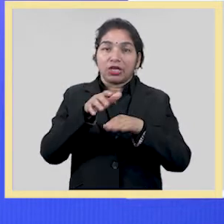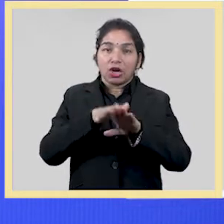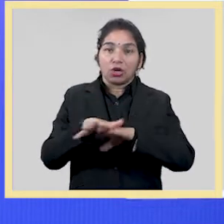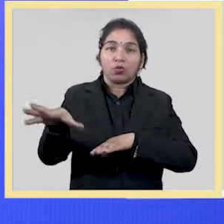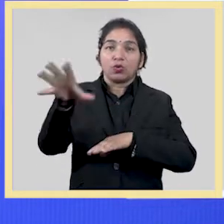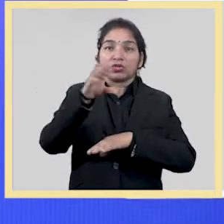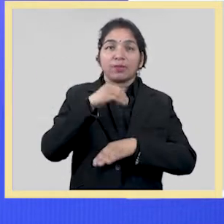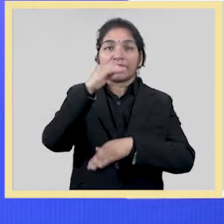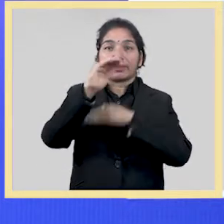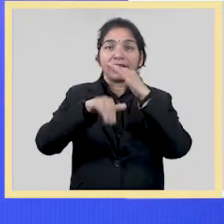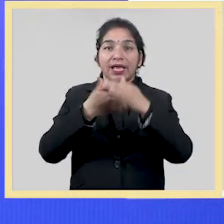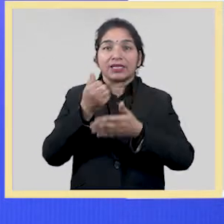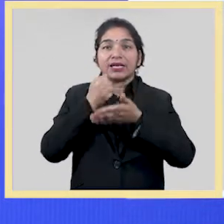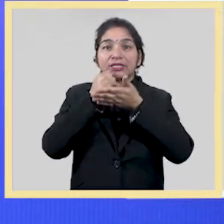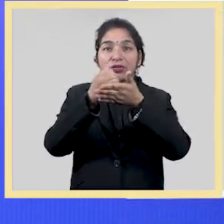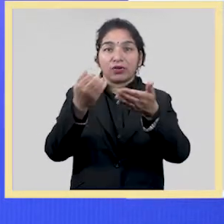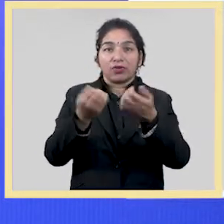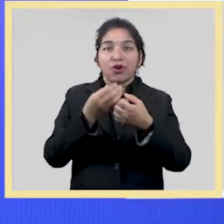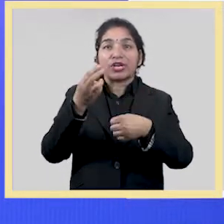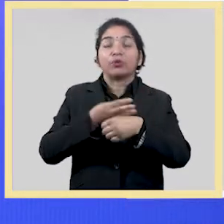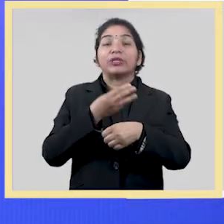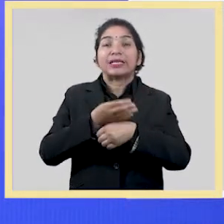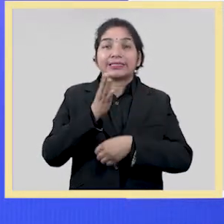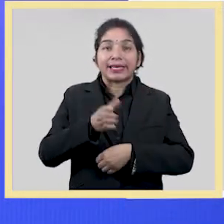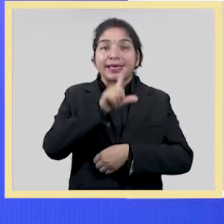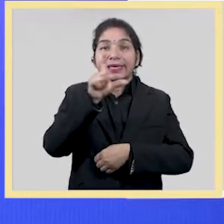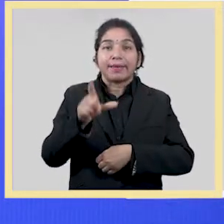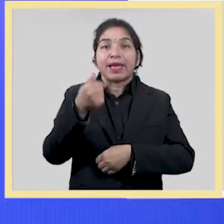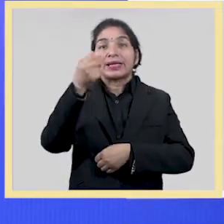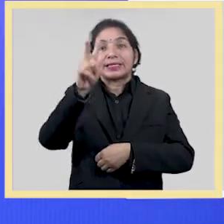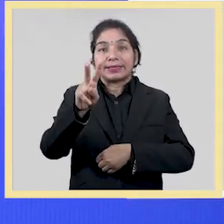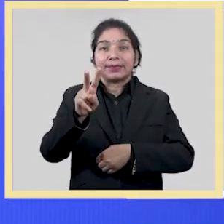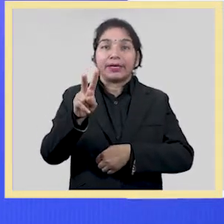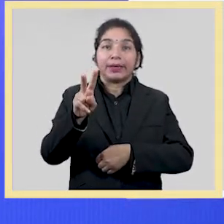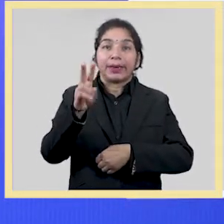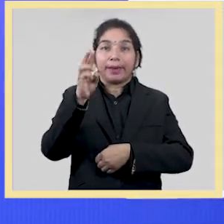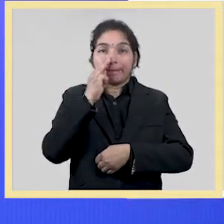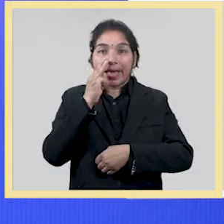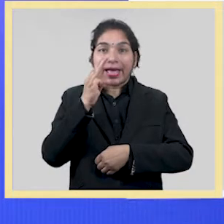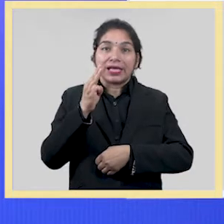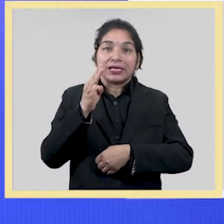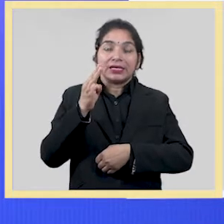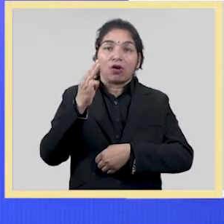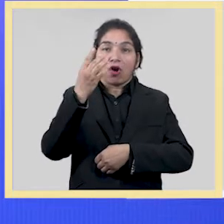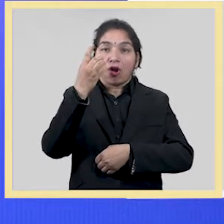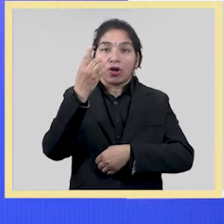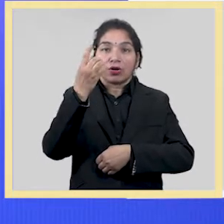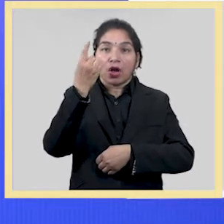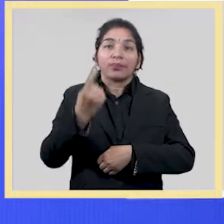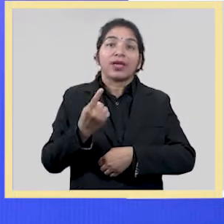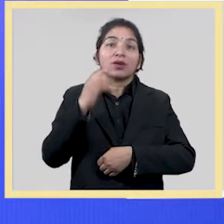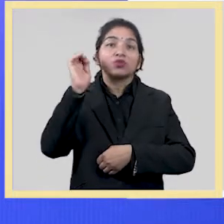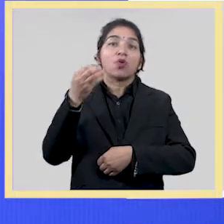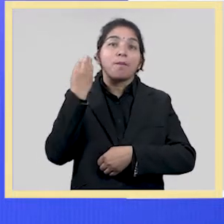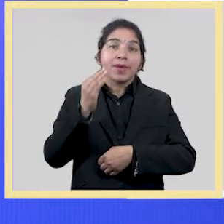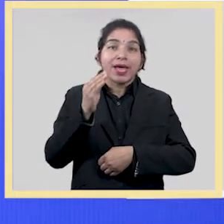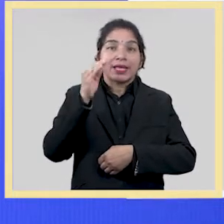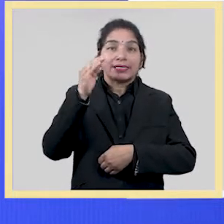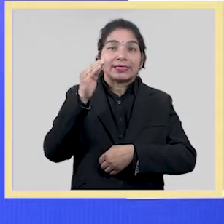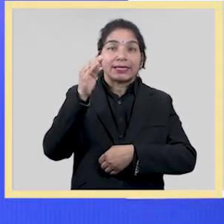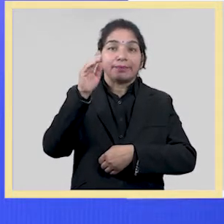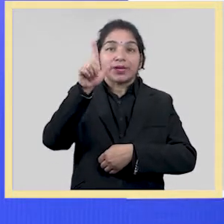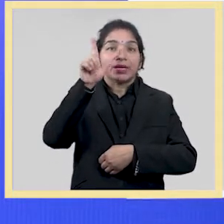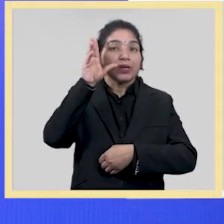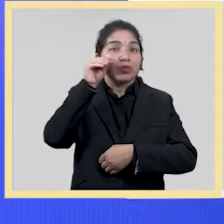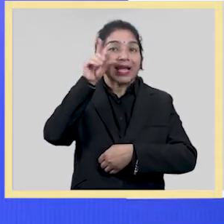व्यक्तिहरूको समग्र विकासलाई सहयोग पुर्याउने उद्देश्यले नेपाल टेलिभिजनको पर्दामा प्रत्येक सोमबार साँझ 7 बजे